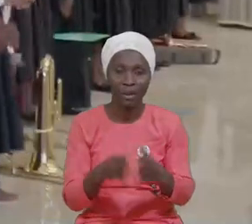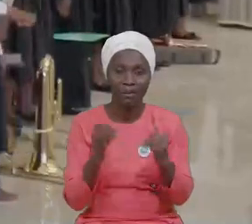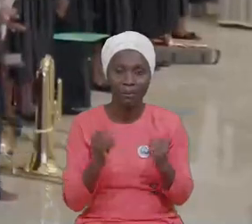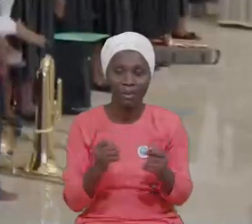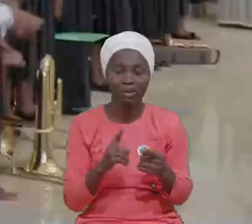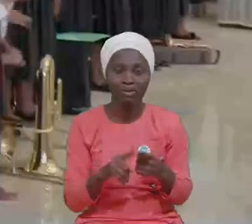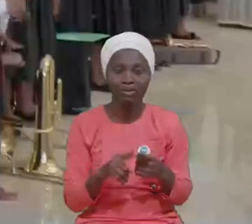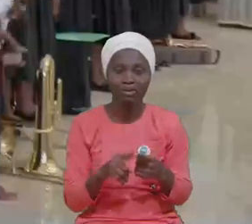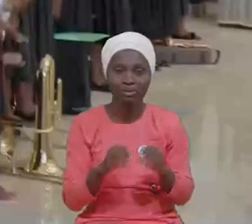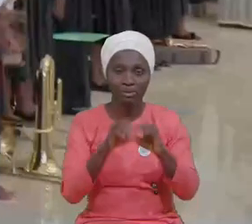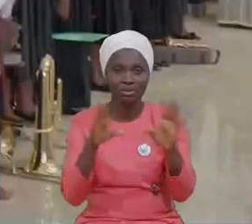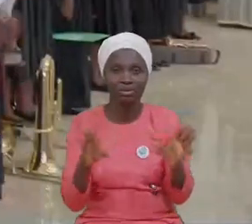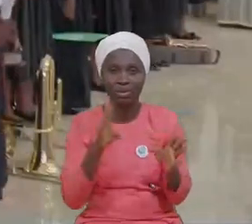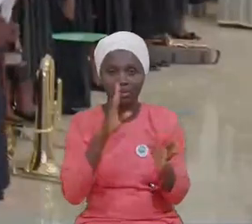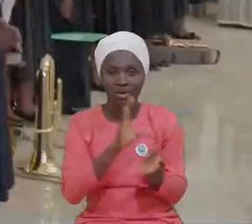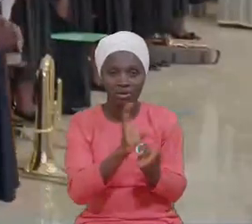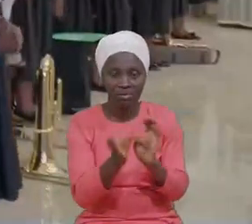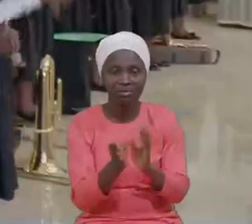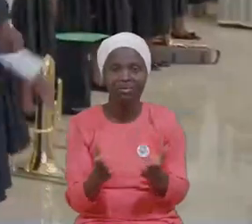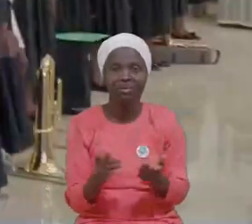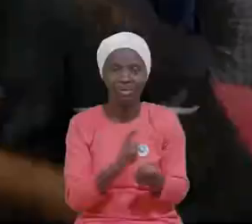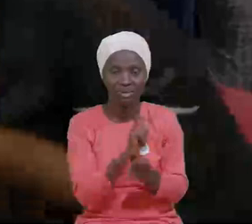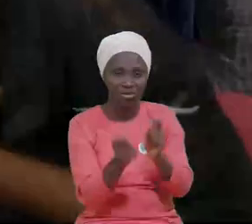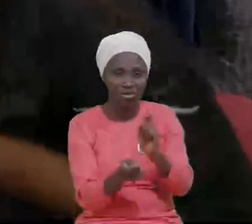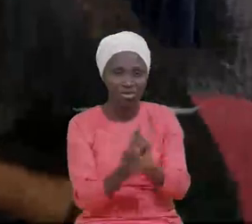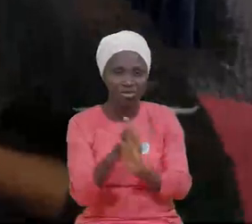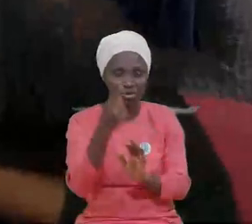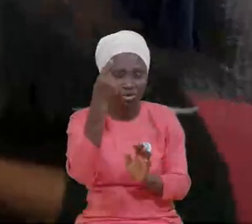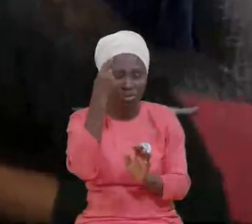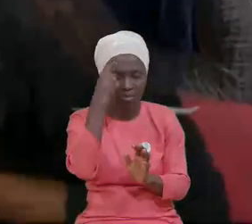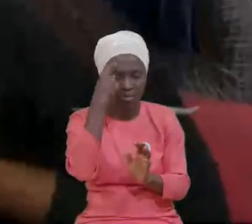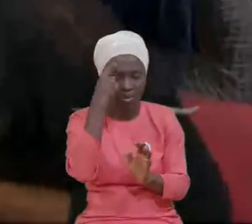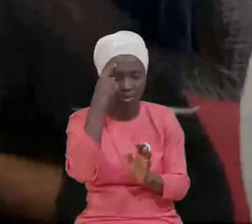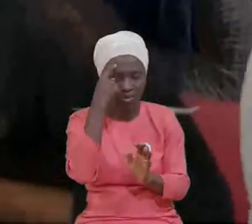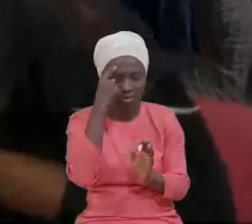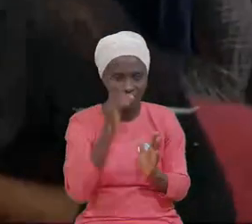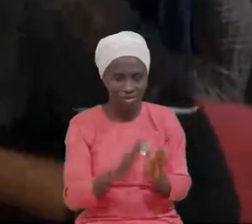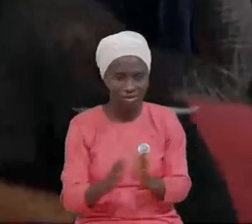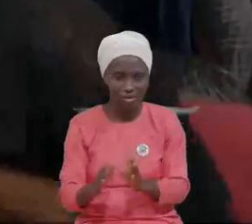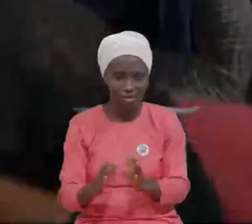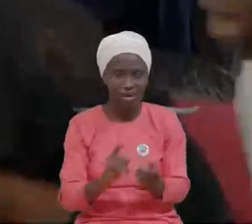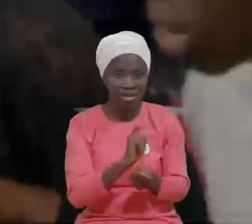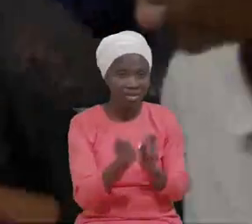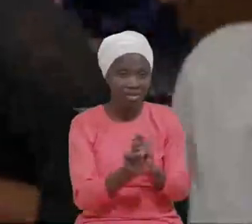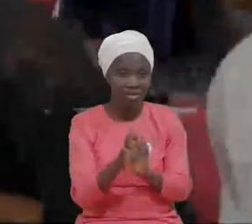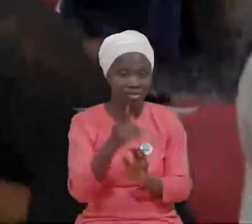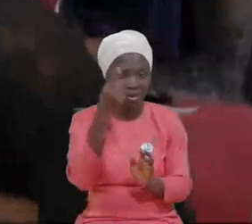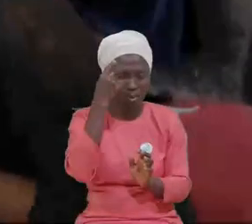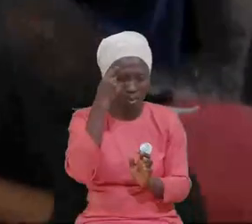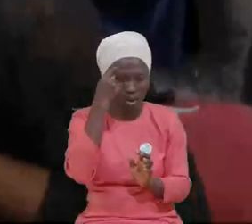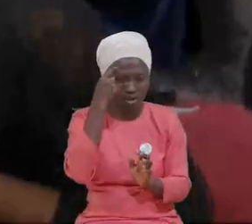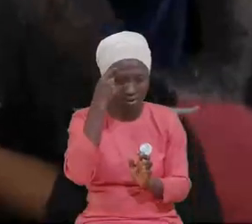et la puissance pour briller. Sois converti. Change ton état d'esprit. Change ton état d'esprit. Tu